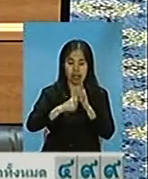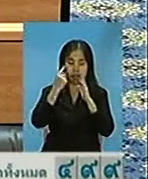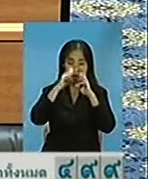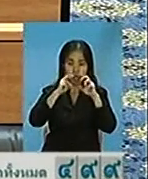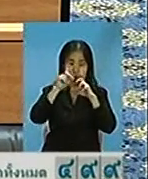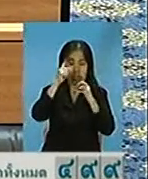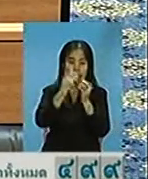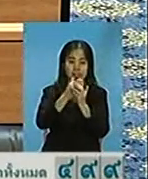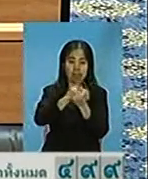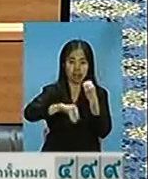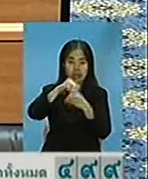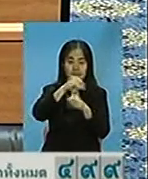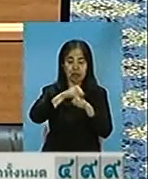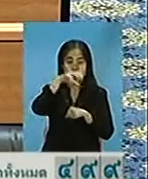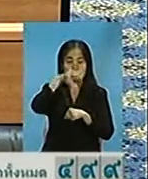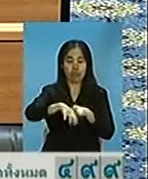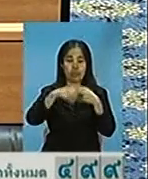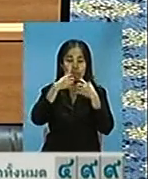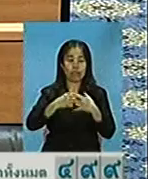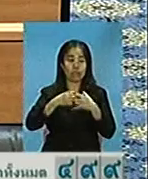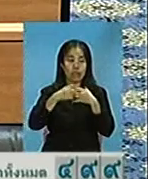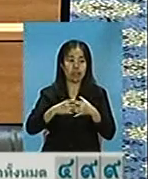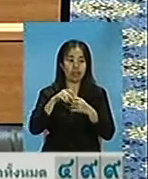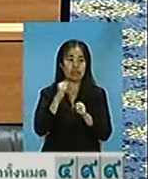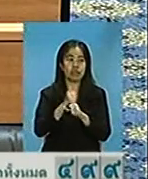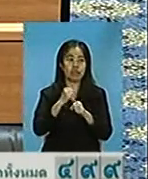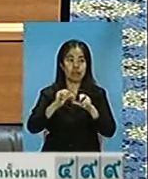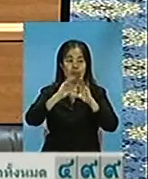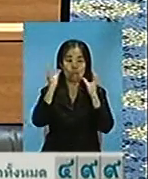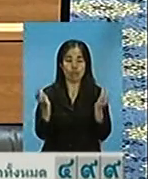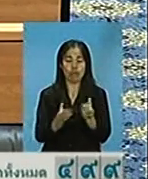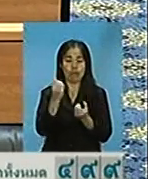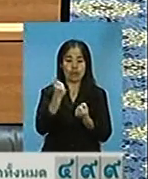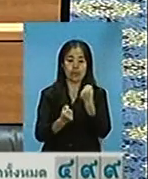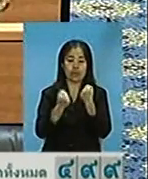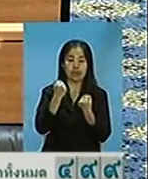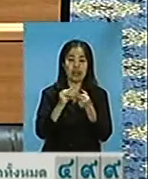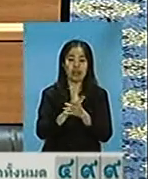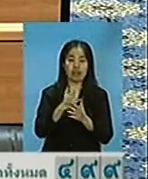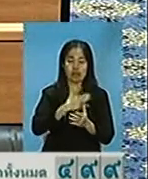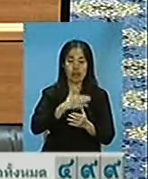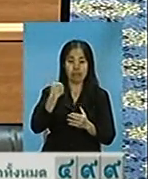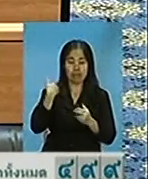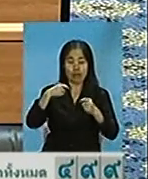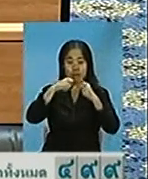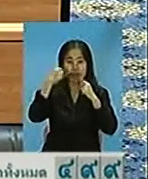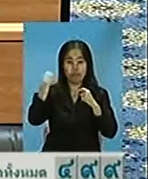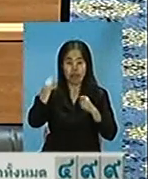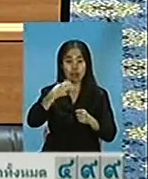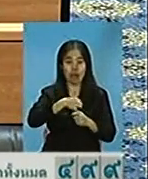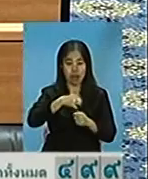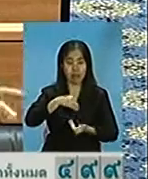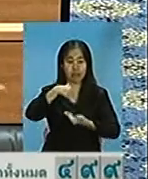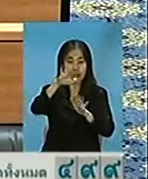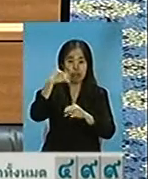าเงินไปทำโรงงานยางพารานี่โรงล้อยางที่ท่านพูดถึงนะที่บ้านผมก็มีถุงยางอนามัยท่านจะเอาไปใช้ไหม